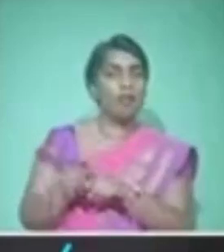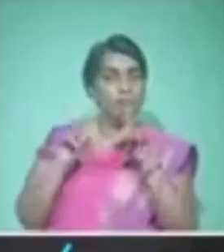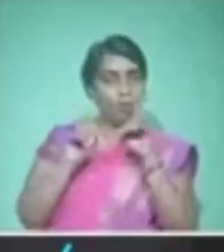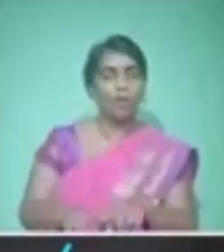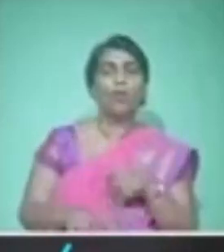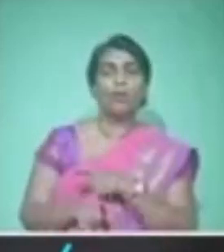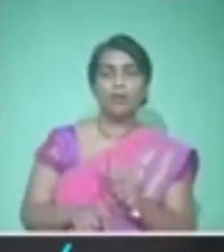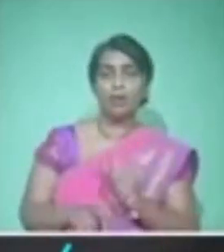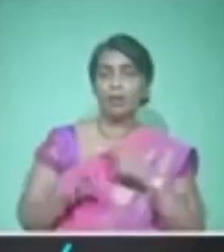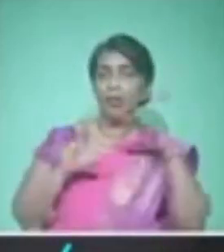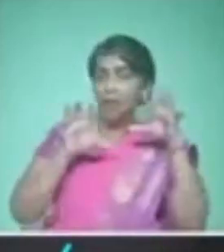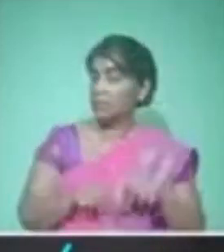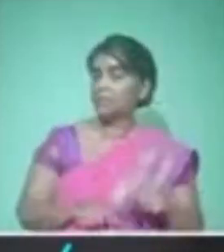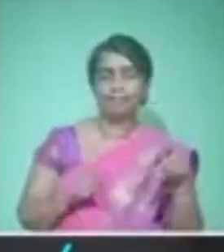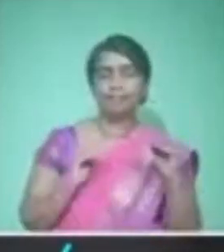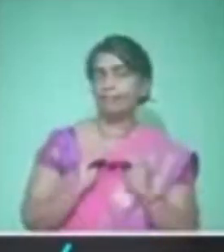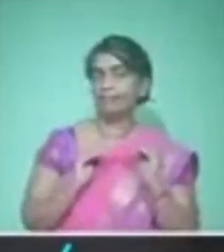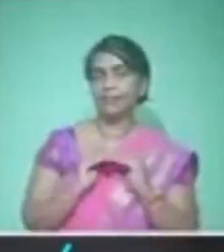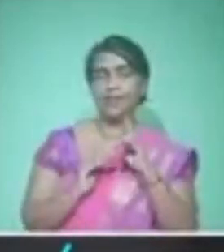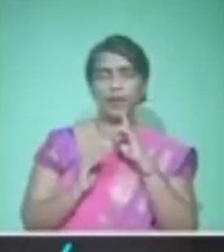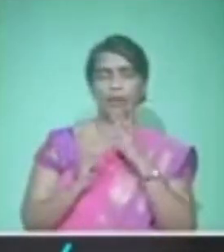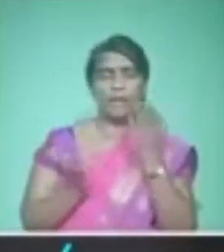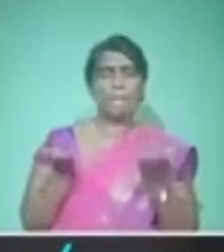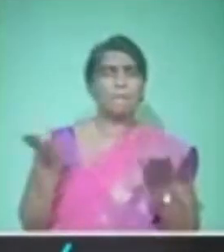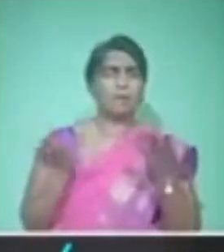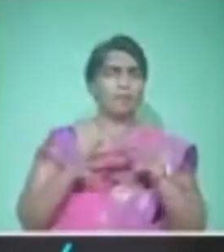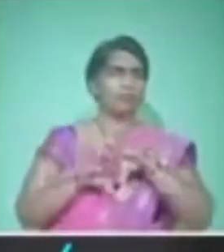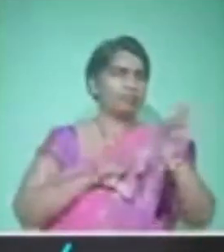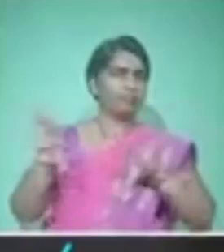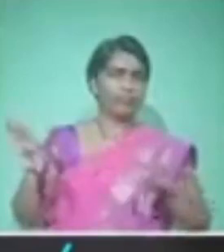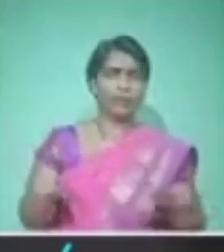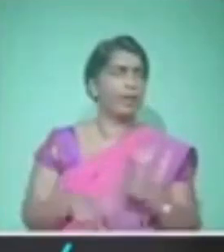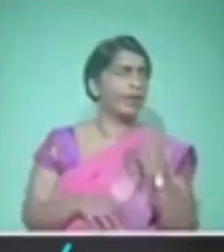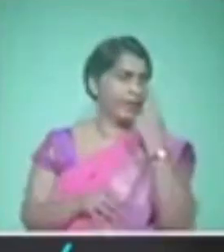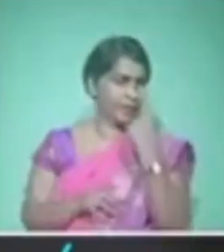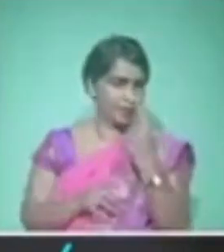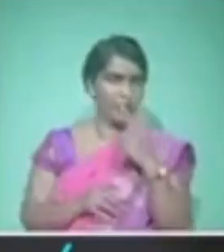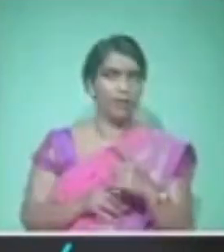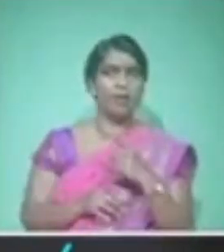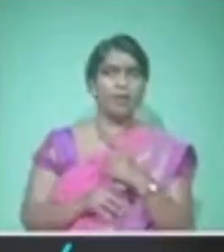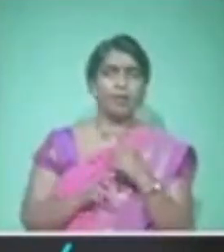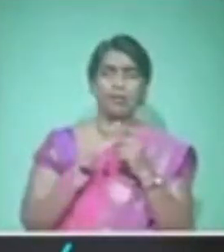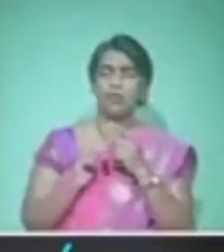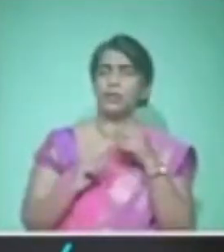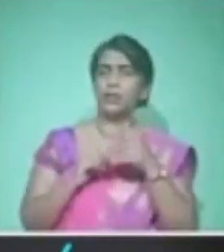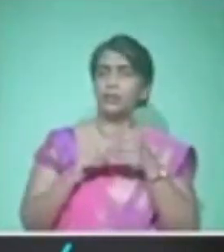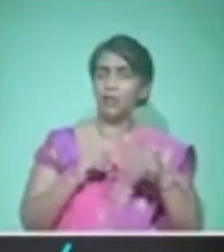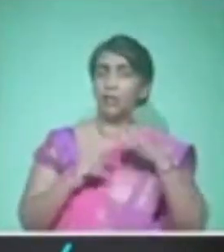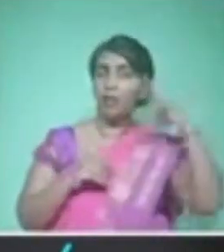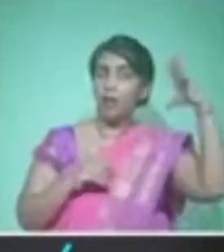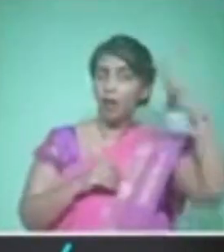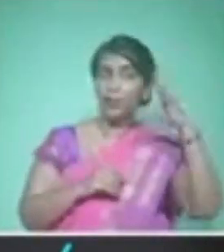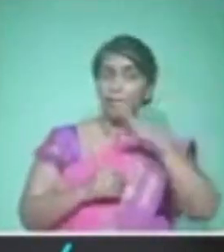මේ ඒකාධිකාරයෙන් හරියන්නේ නැහැ මේක අන්බන්ඩල් කරන්න ඕනේ එතකොට එකක් ඇවිල්ලා සස්ටේනබල් එනර්ජි අපි